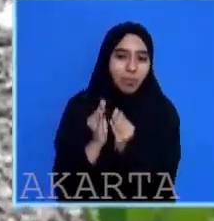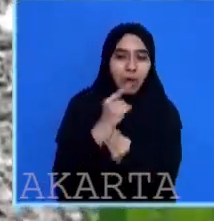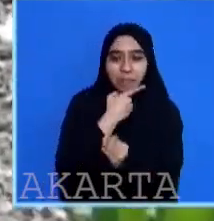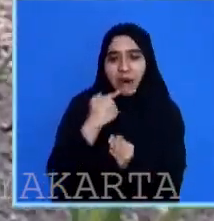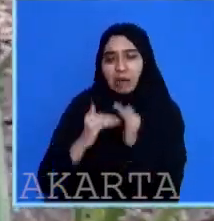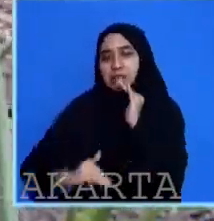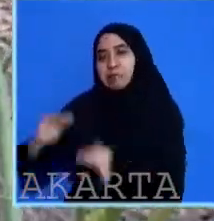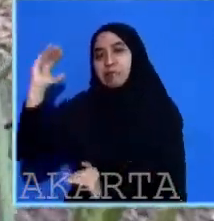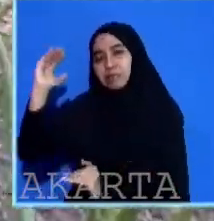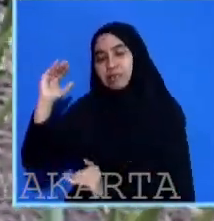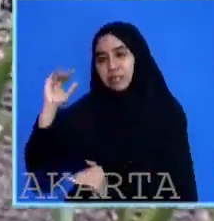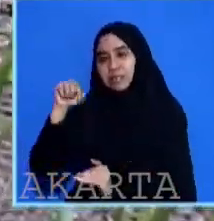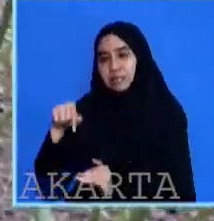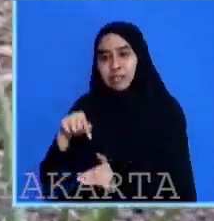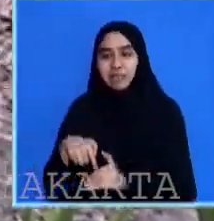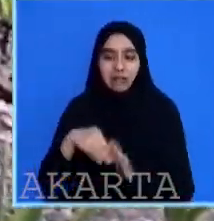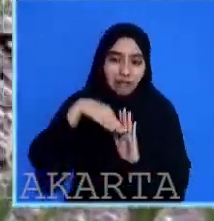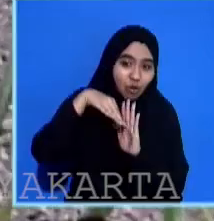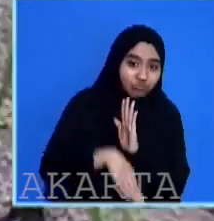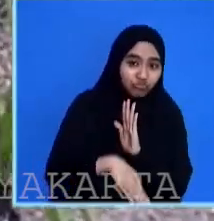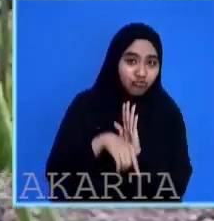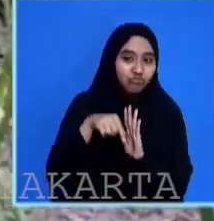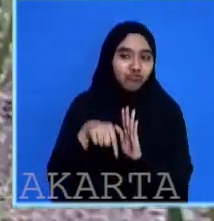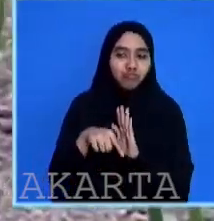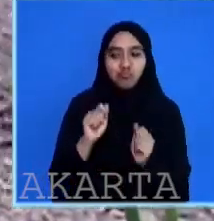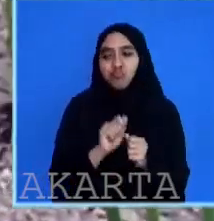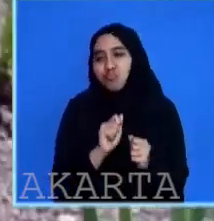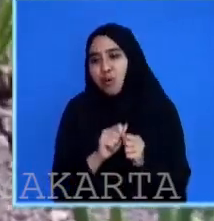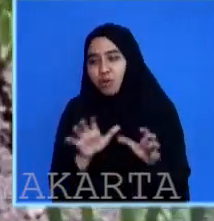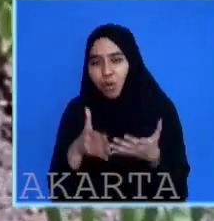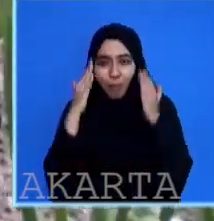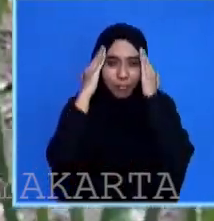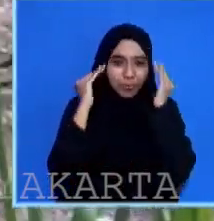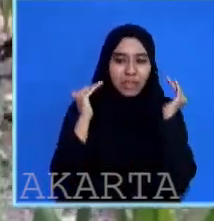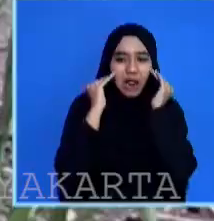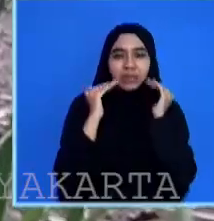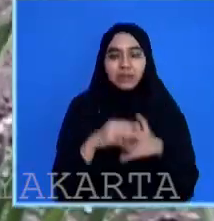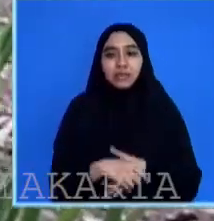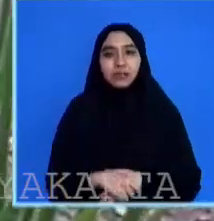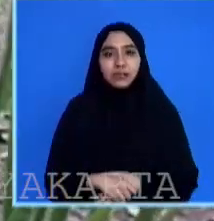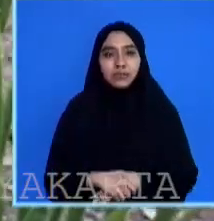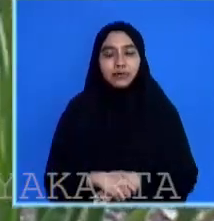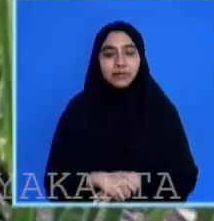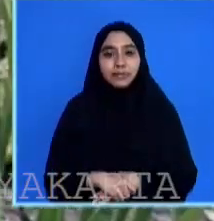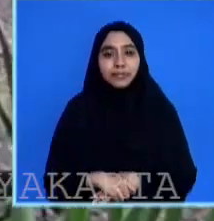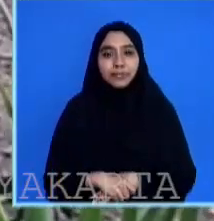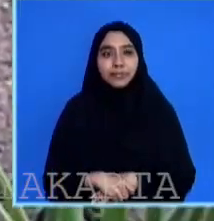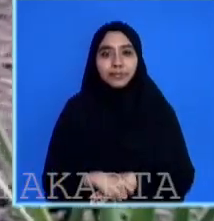penanganggil anantosali kadang Tun mekatenapan adug Wendi